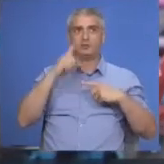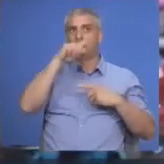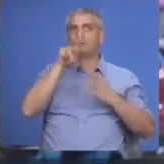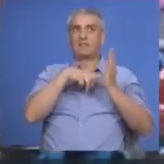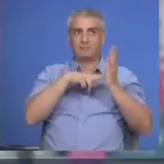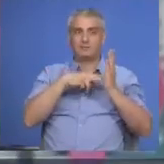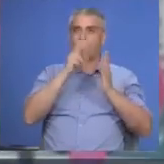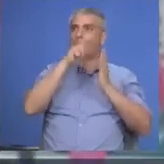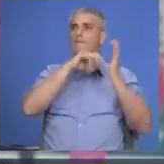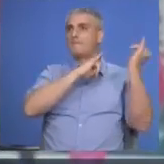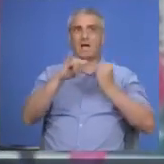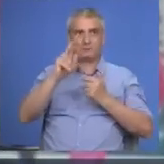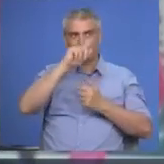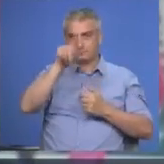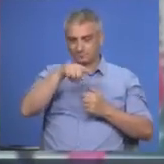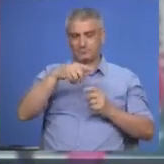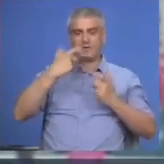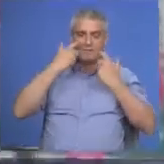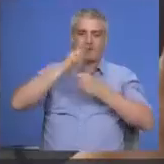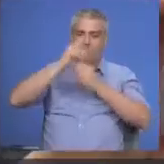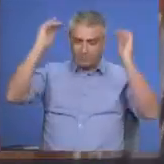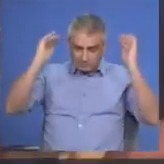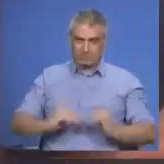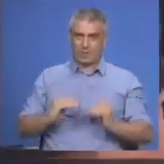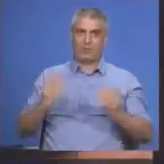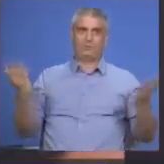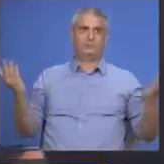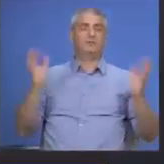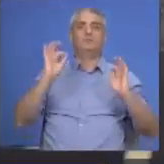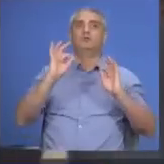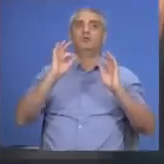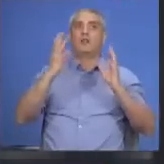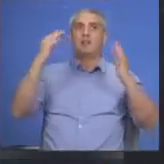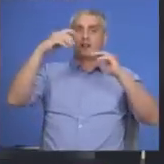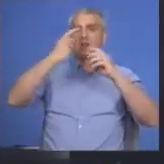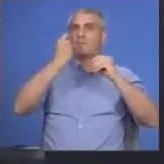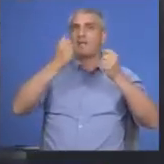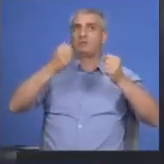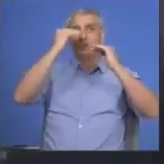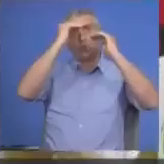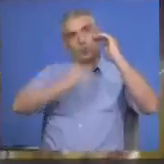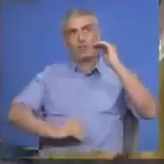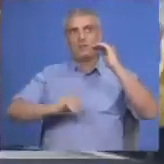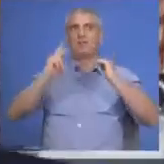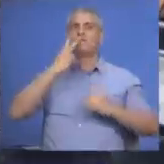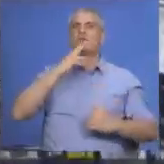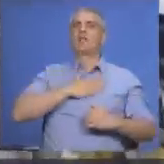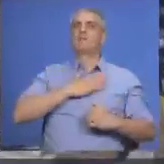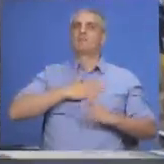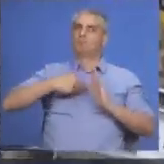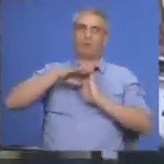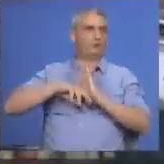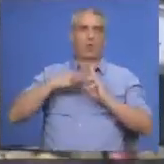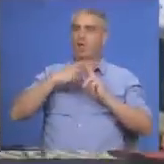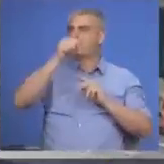יבטל מחסים ויוריד רגולציה. כדי למשוך למטה את מחירי השוק, בקרפור התחייבו להוזיל לא רק